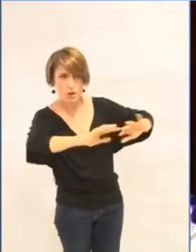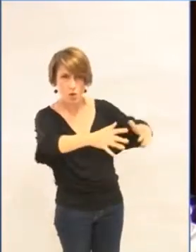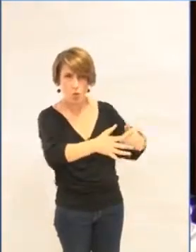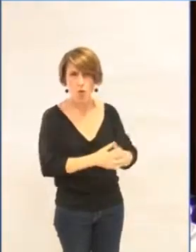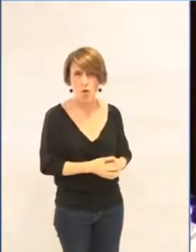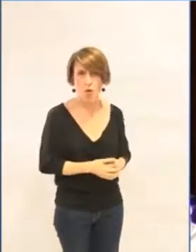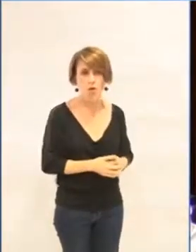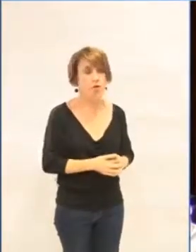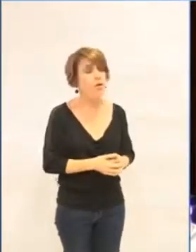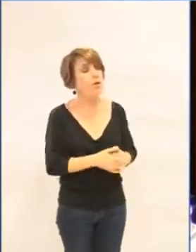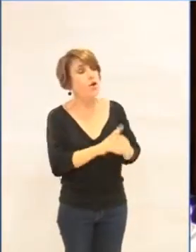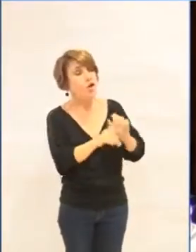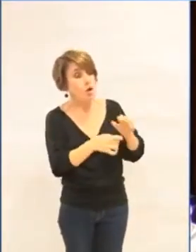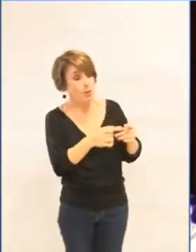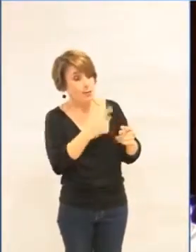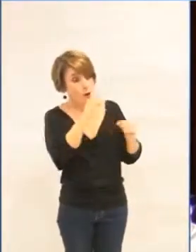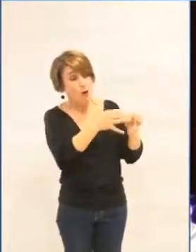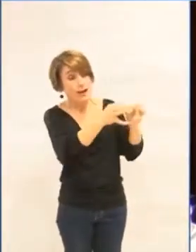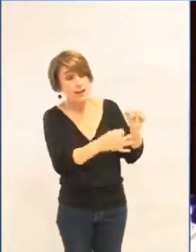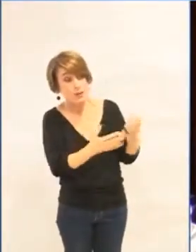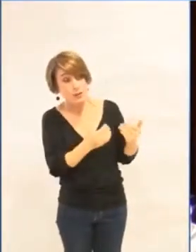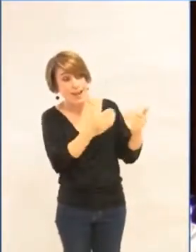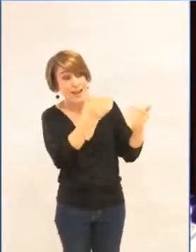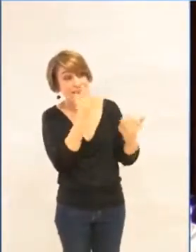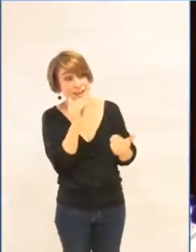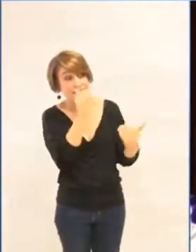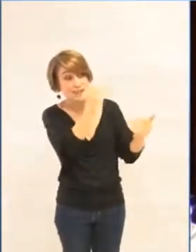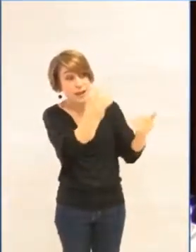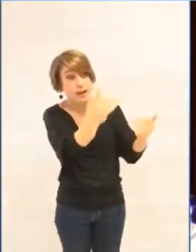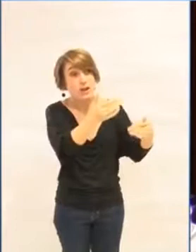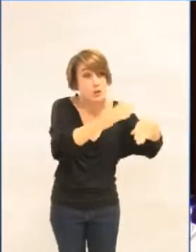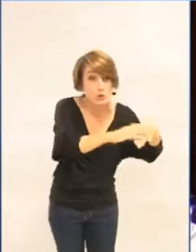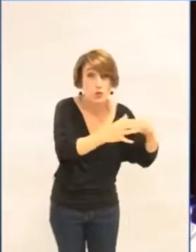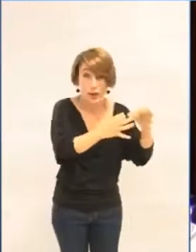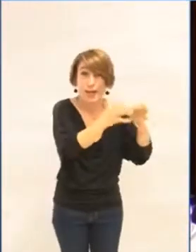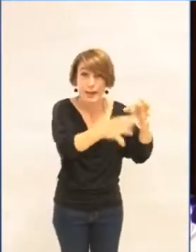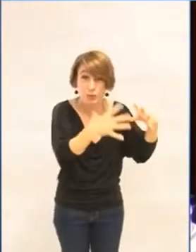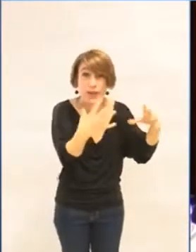les résultats attendus et les résultats obtenus ou pas.